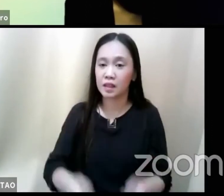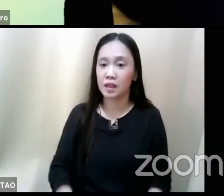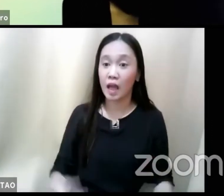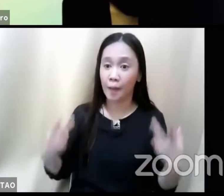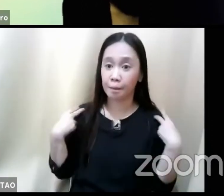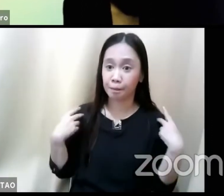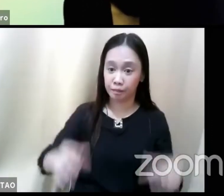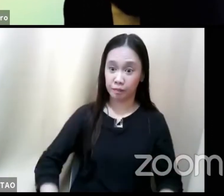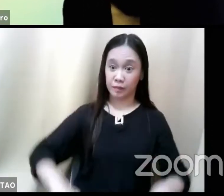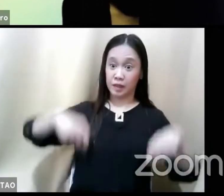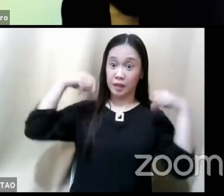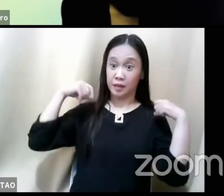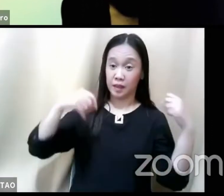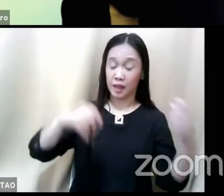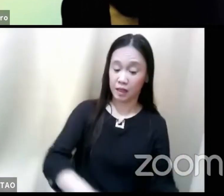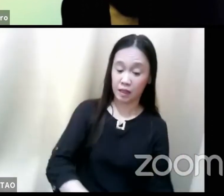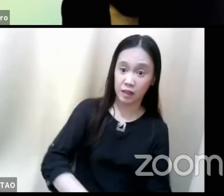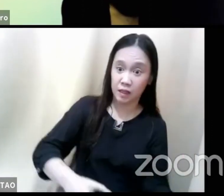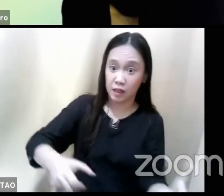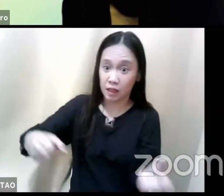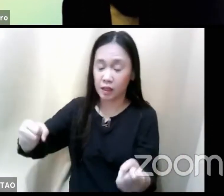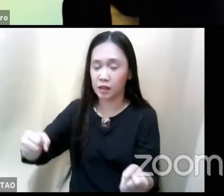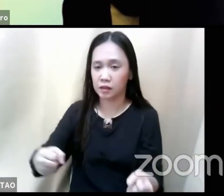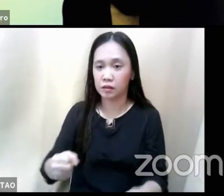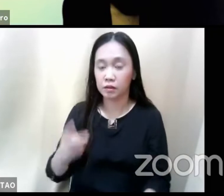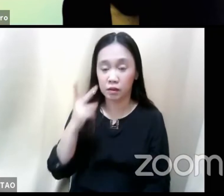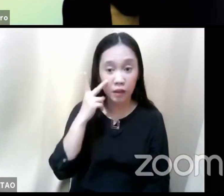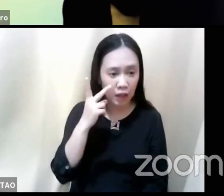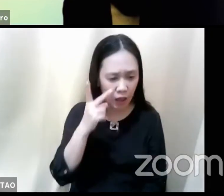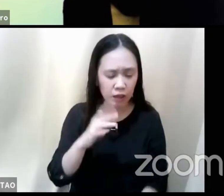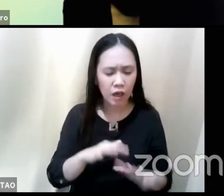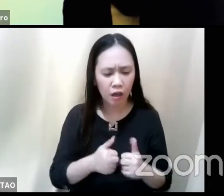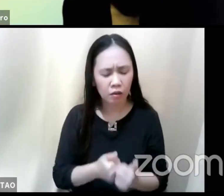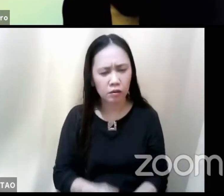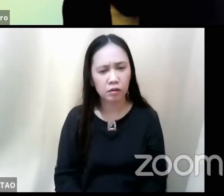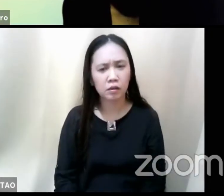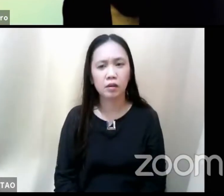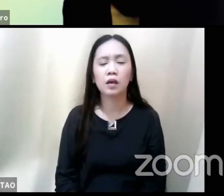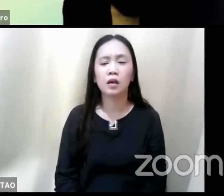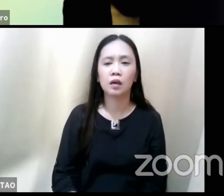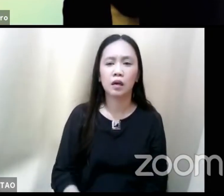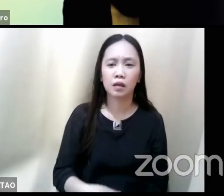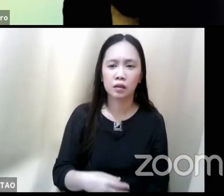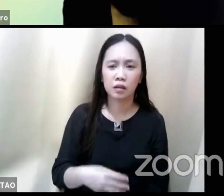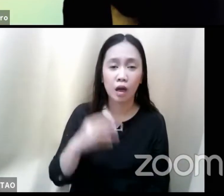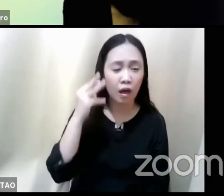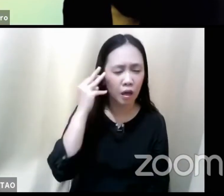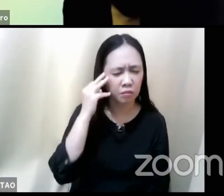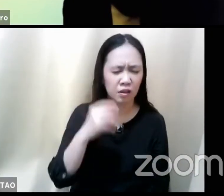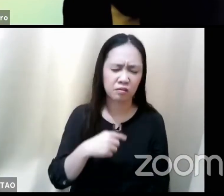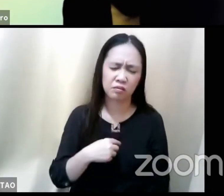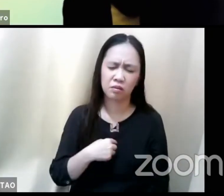So nung nakita niya yung procedure, sabi niya, Mark, hindi ako pwede sa ganyang